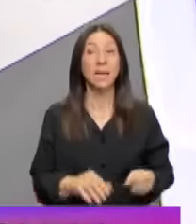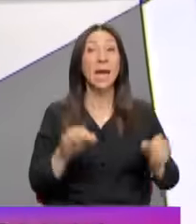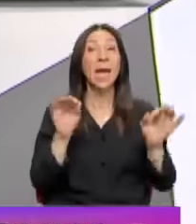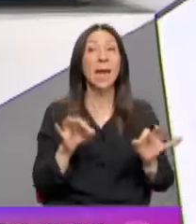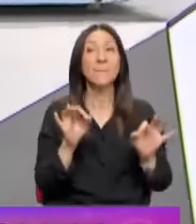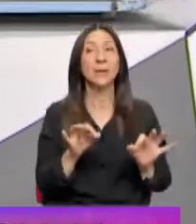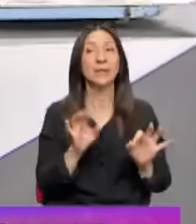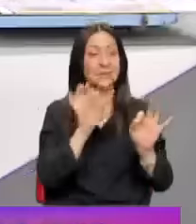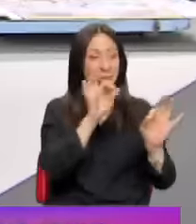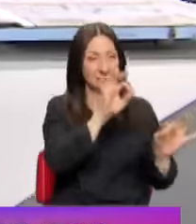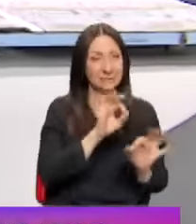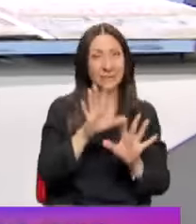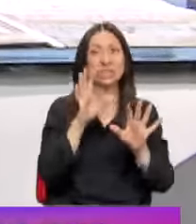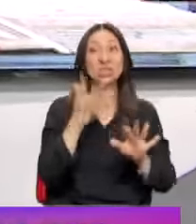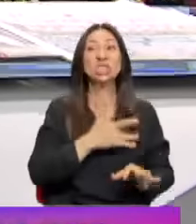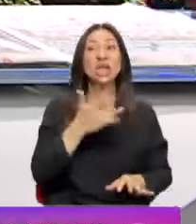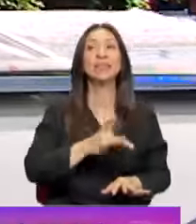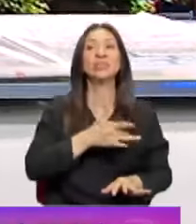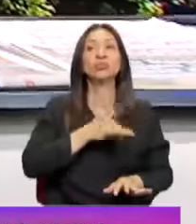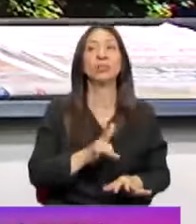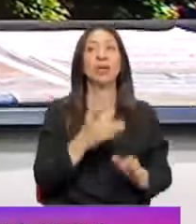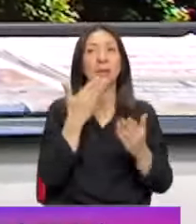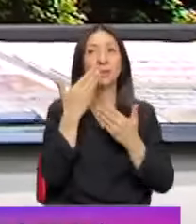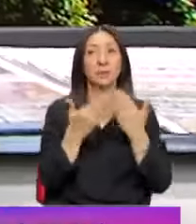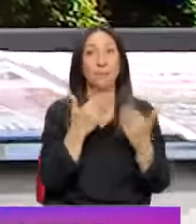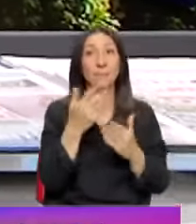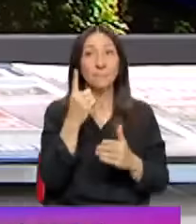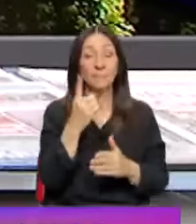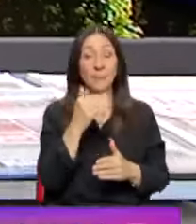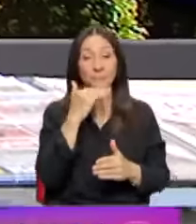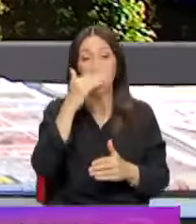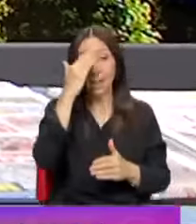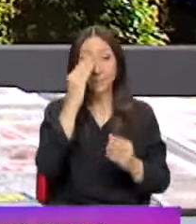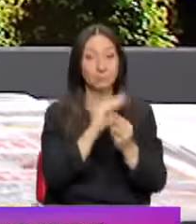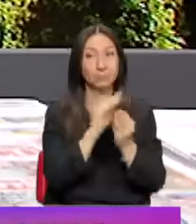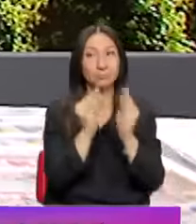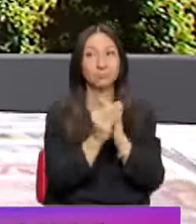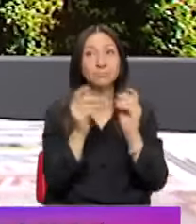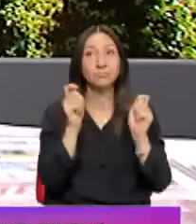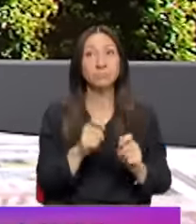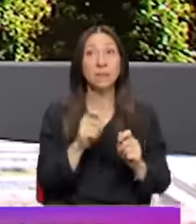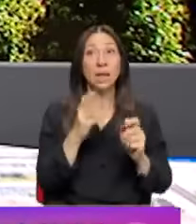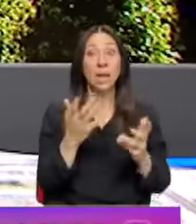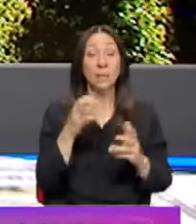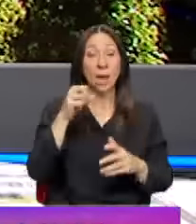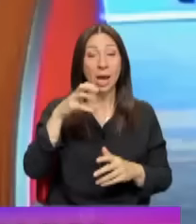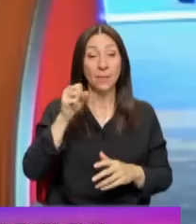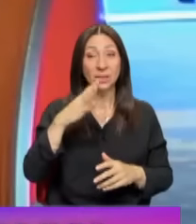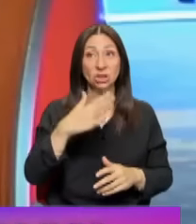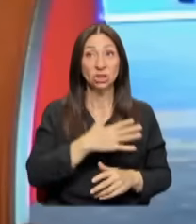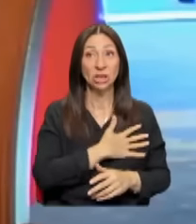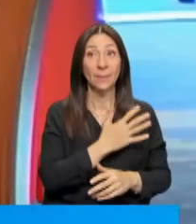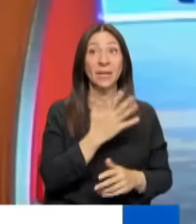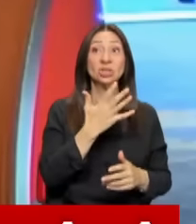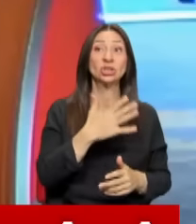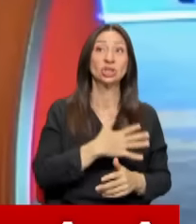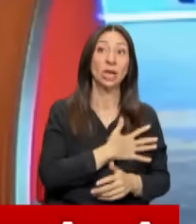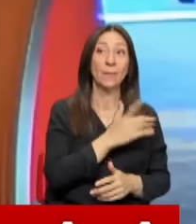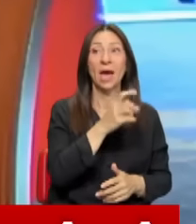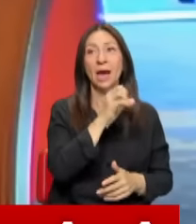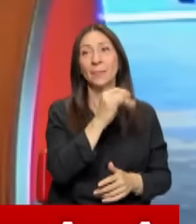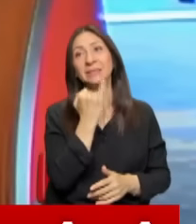Hemen naklen aktaralım. Canlı canlı sevgili izleyenler, bir bayramlaşma gerçekleşiyor. Hem AK Parti CHP'yi hem de